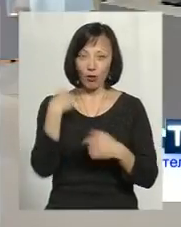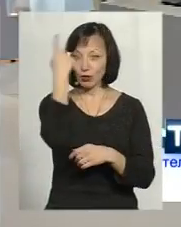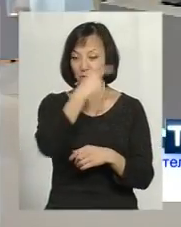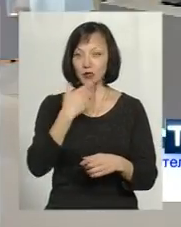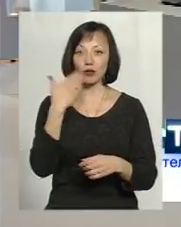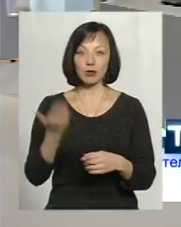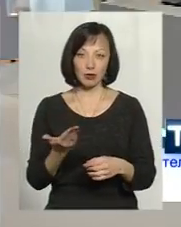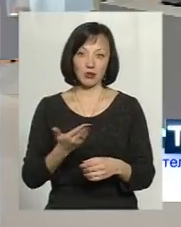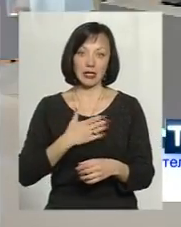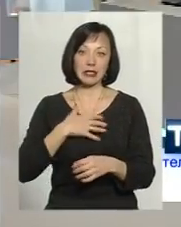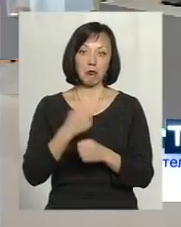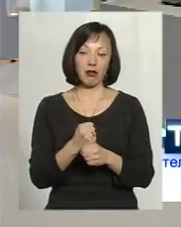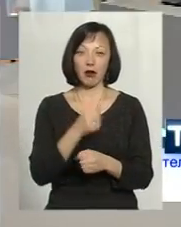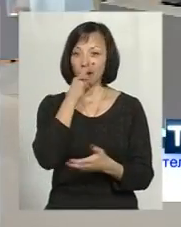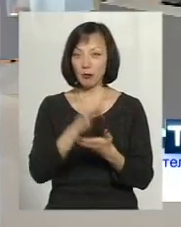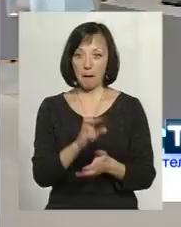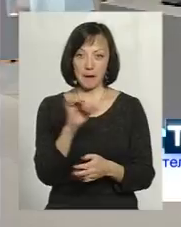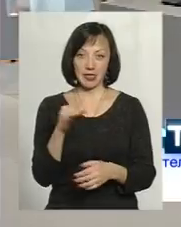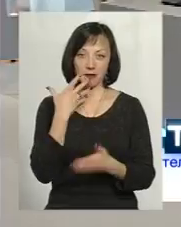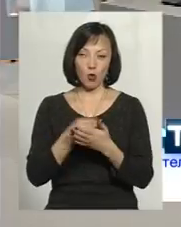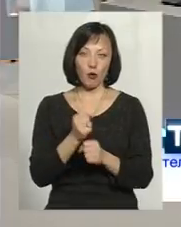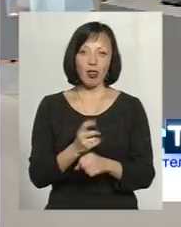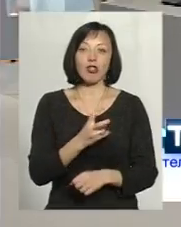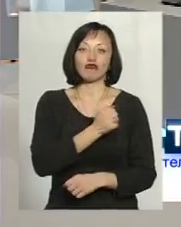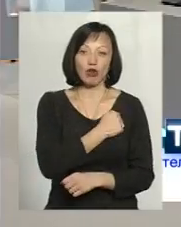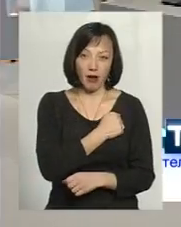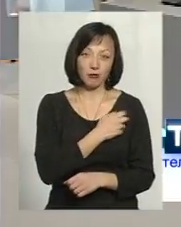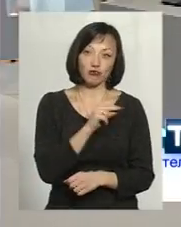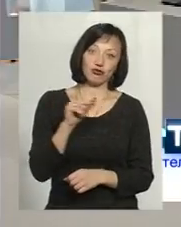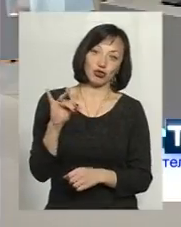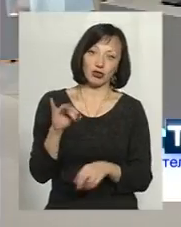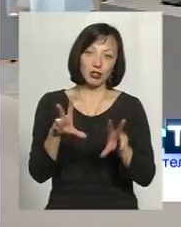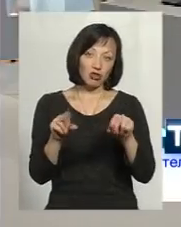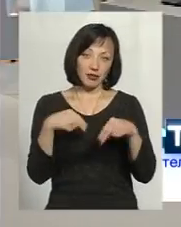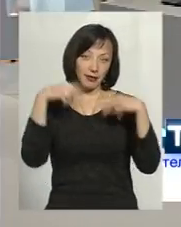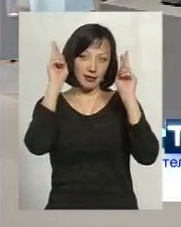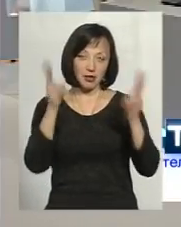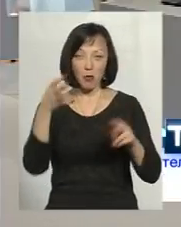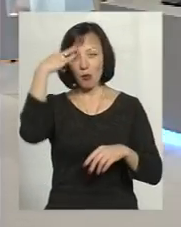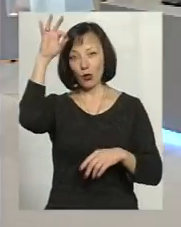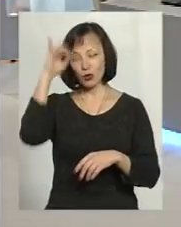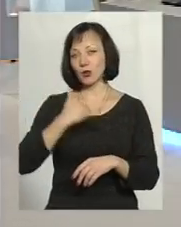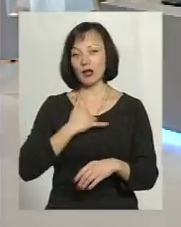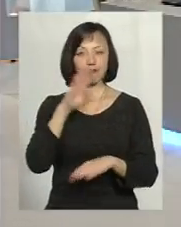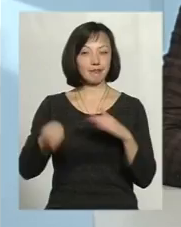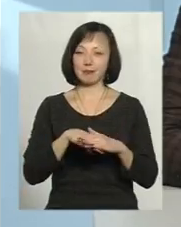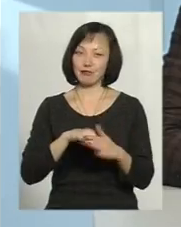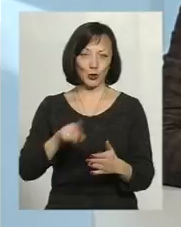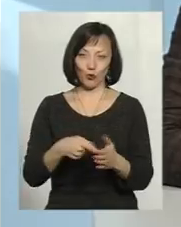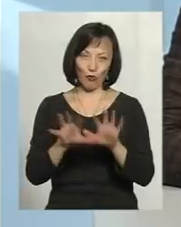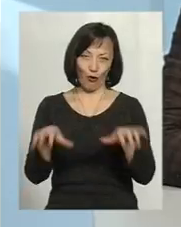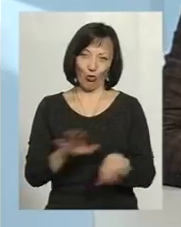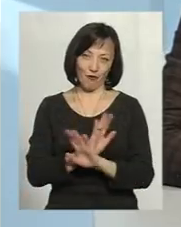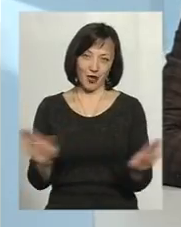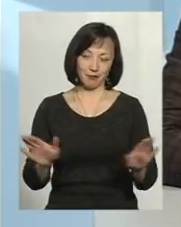особисто дисциплінарно відповідав би за свою роботу. На жаль, чи на щастя, не знаю, як правильно, але поліція у нас не підпорядковується міському